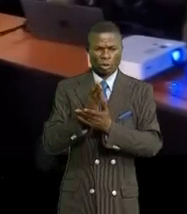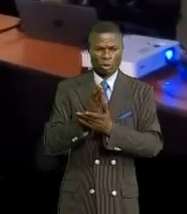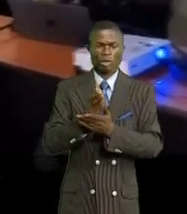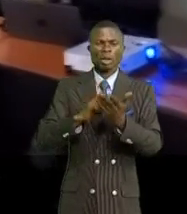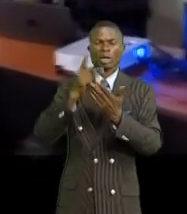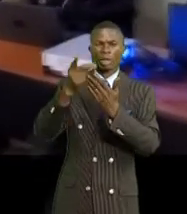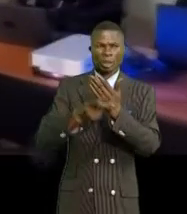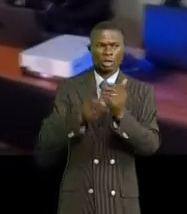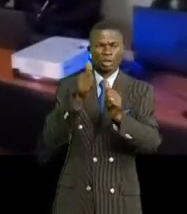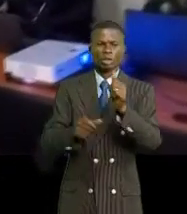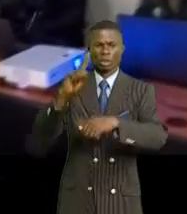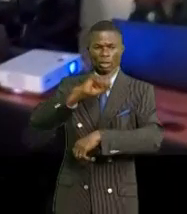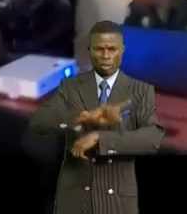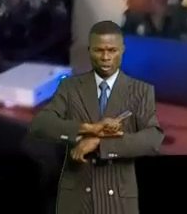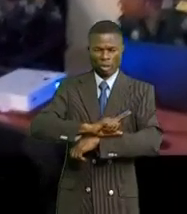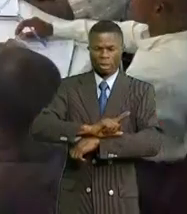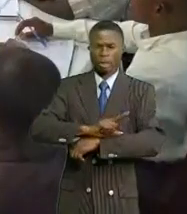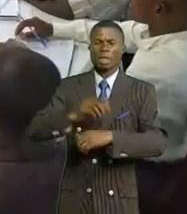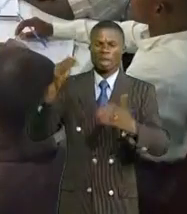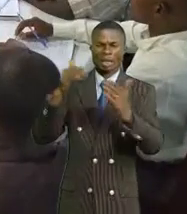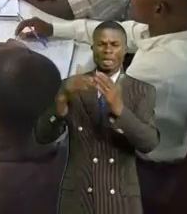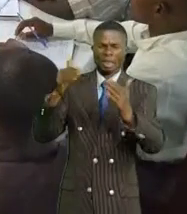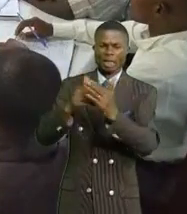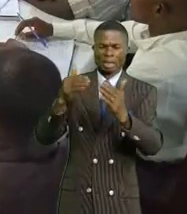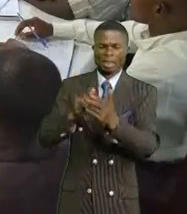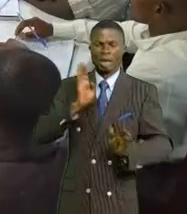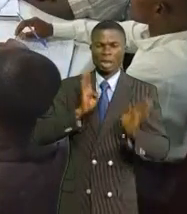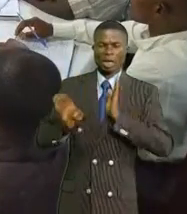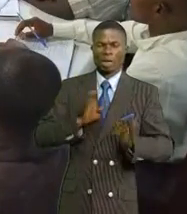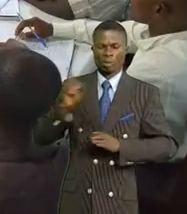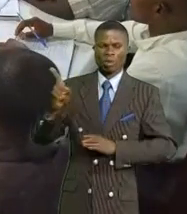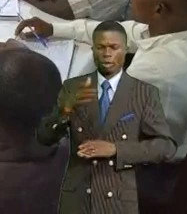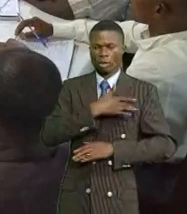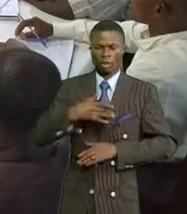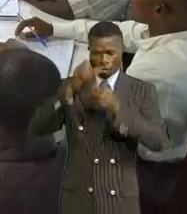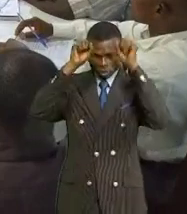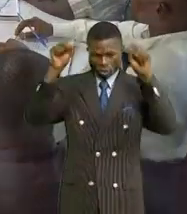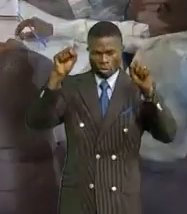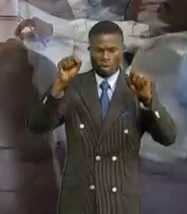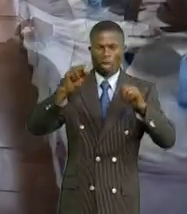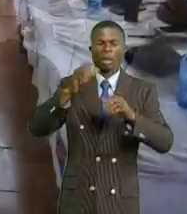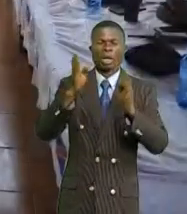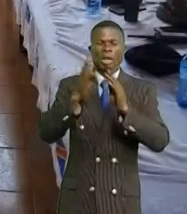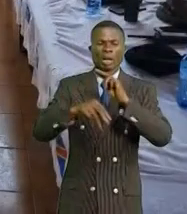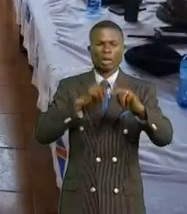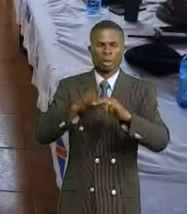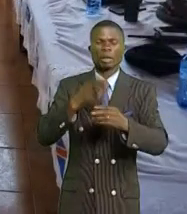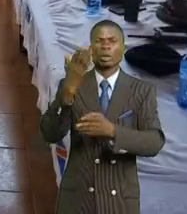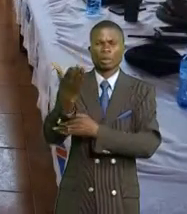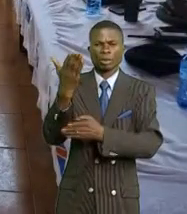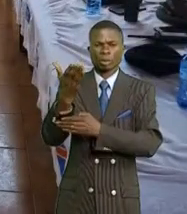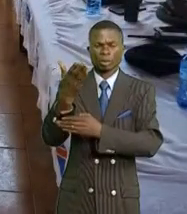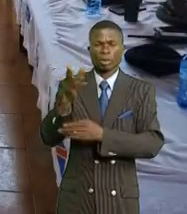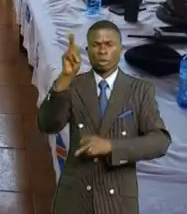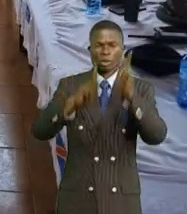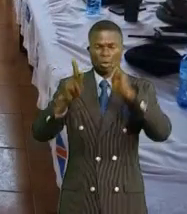ceux qui vivent au quotidien les atrocités des groupes armés à Beni. Au nom du président de l'Assemblée nationale, il a été demandé aux